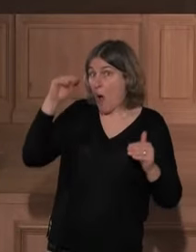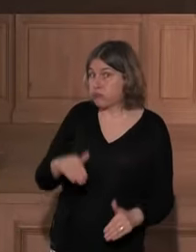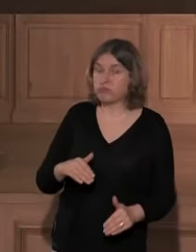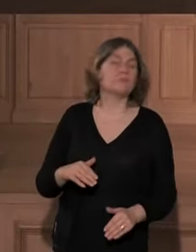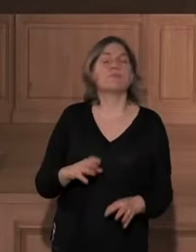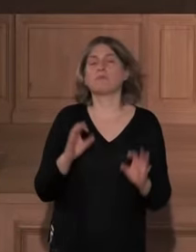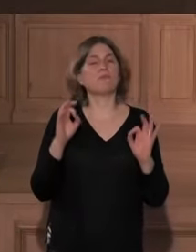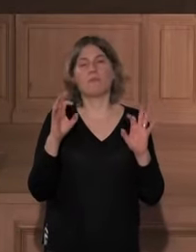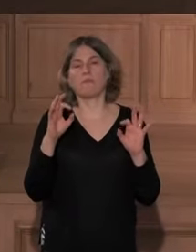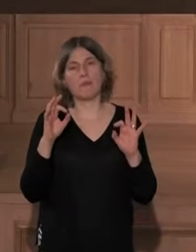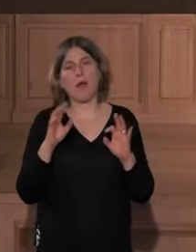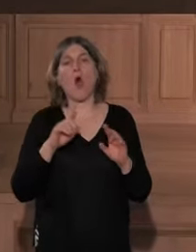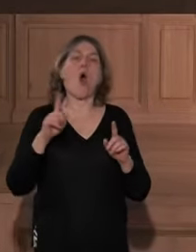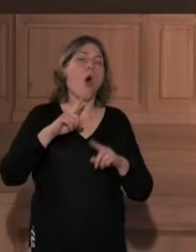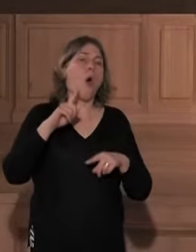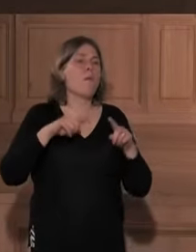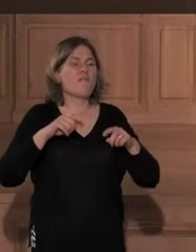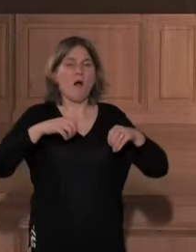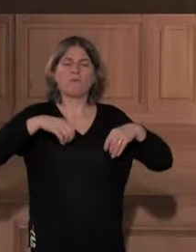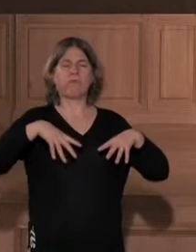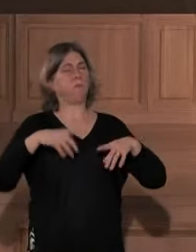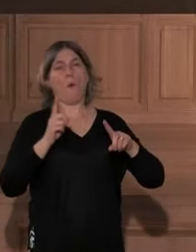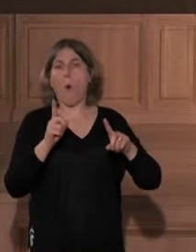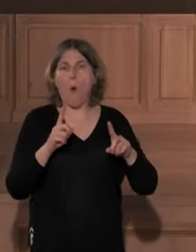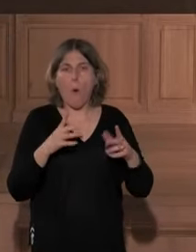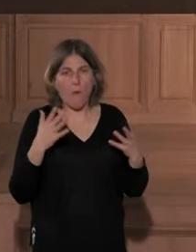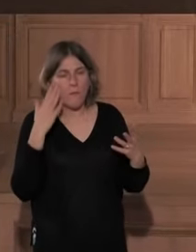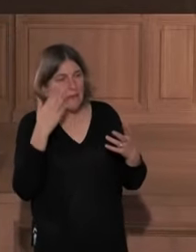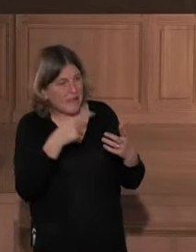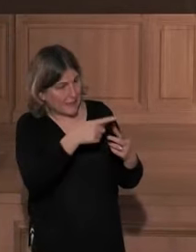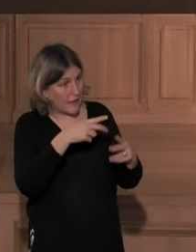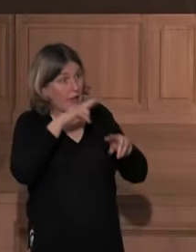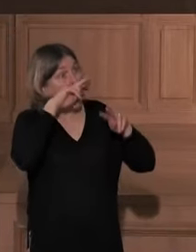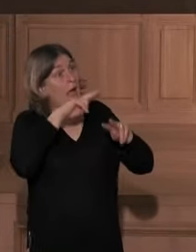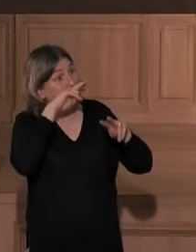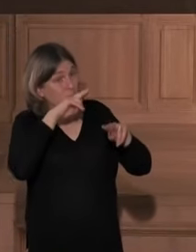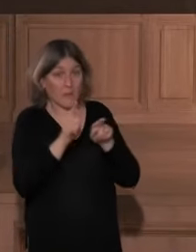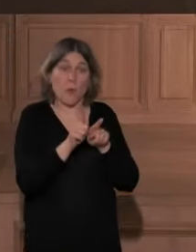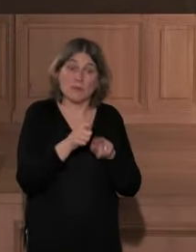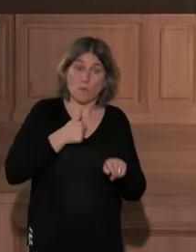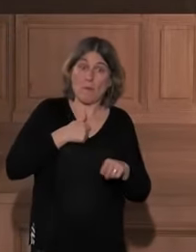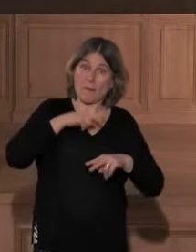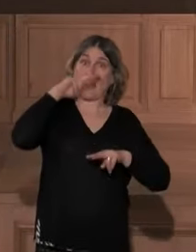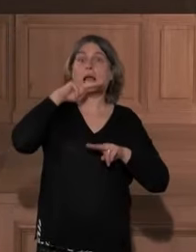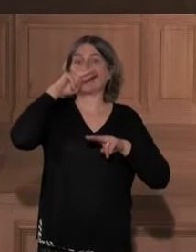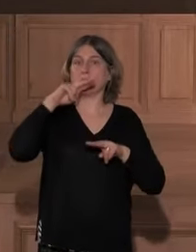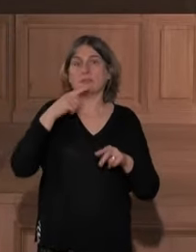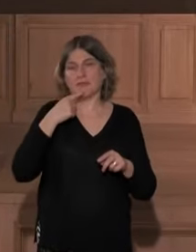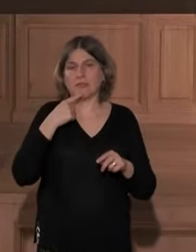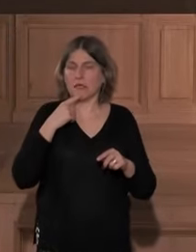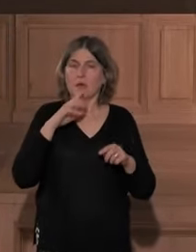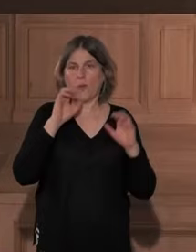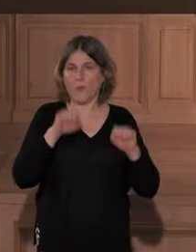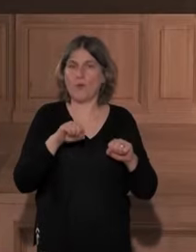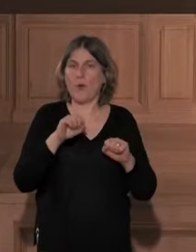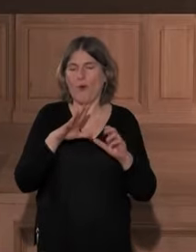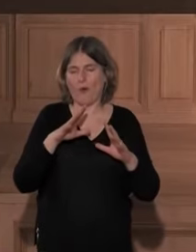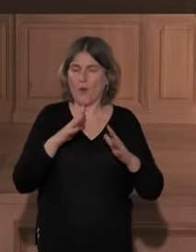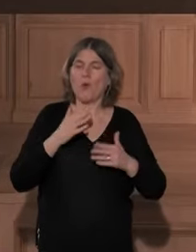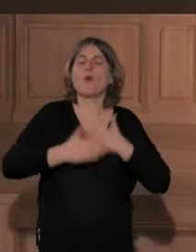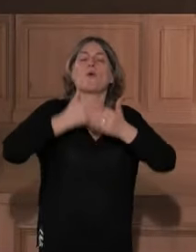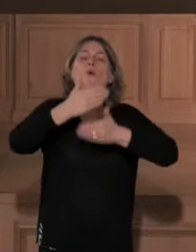principe. Découragé, en tout cas. Mais... Découragé, non. Moi, je pars du principe que rien n'est mort de ce qui respire encore. Donc, tant que je respire, il n'y a pas à être découragé. Par contre, voilà, il